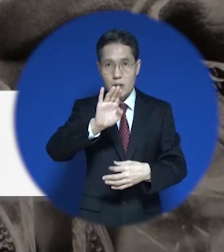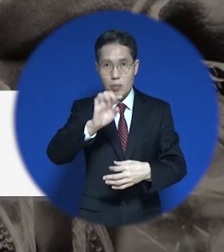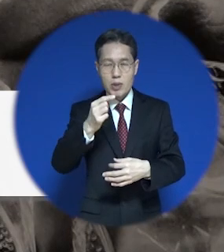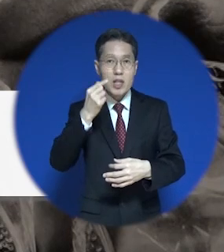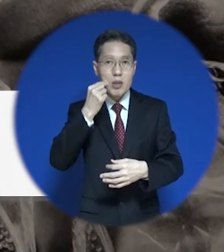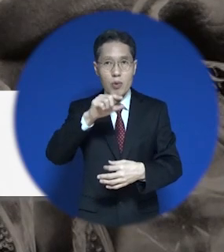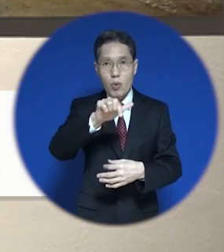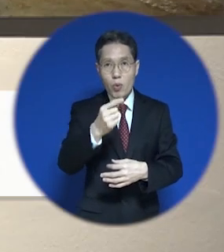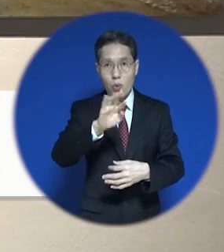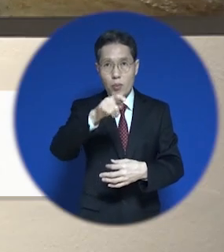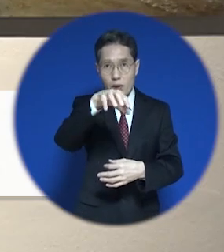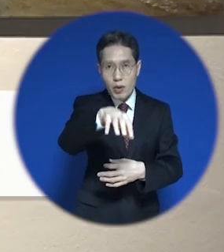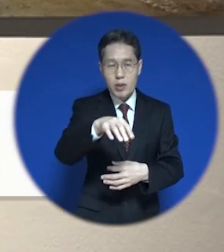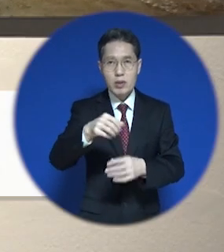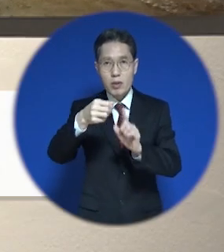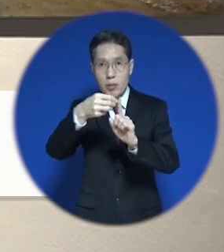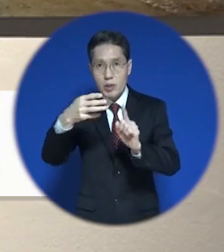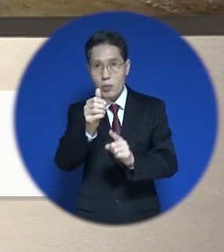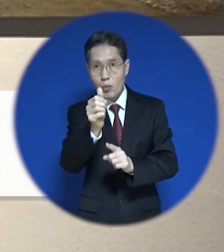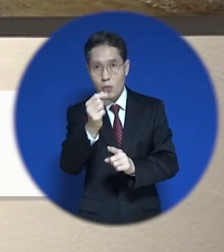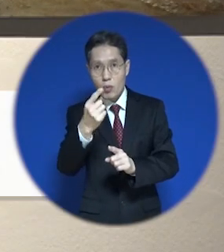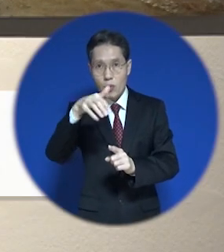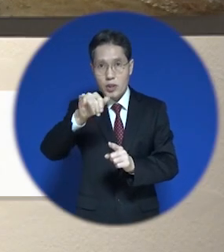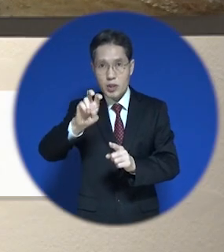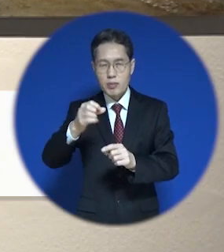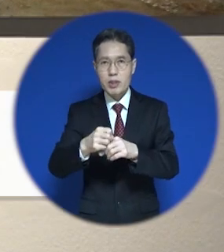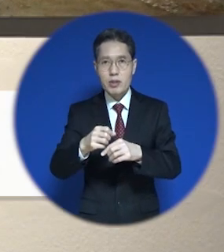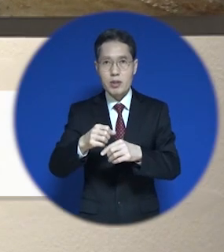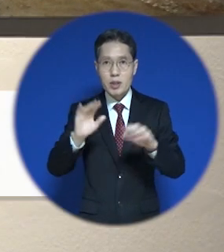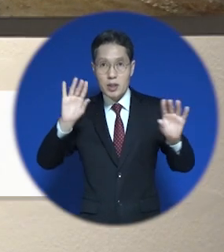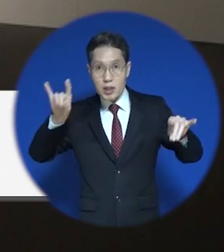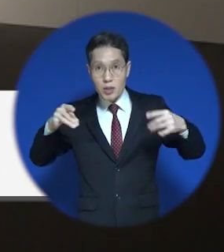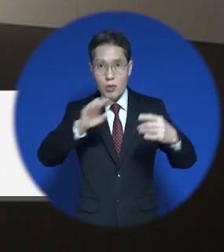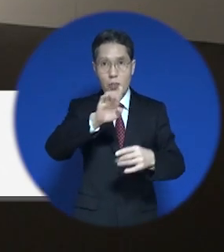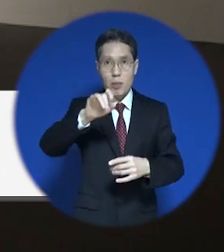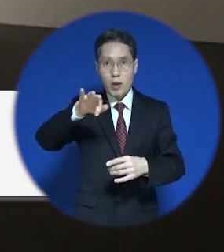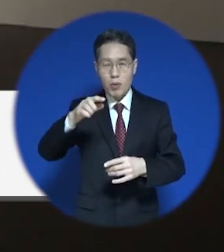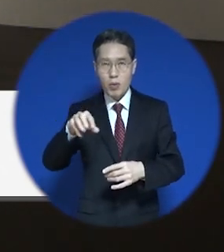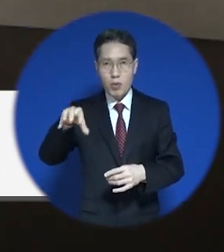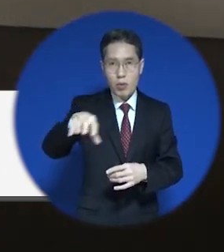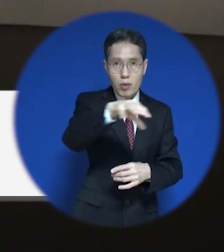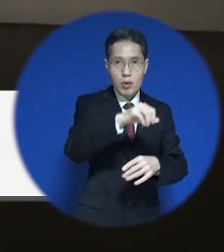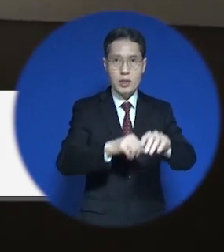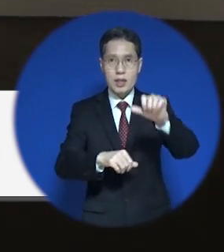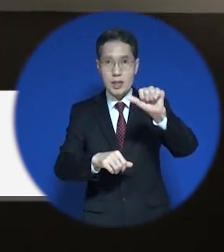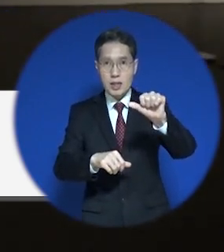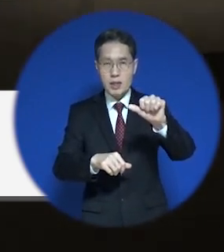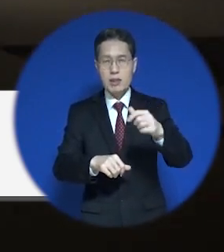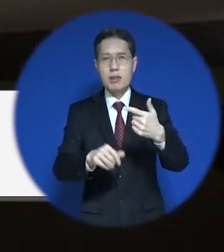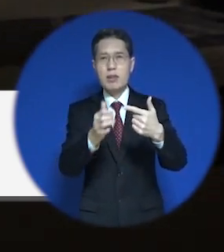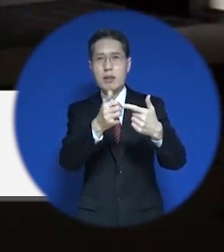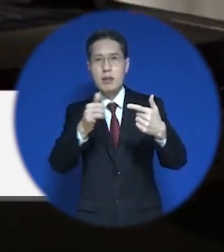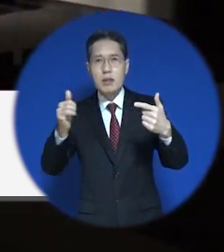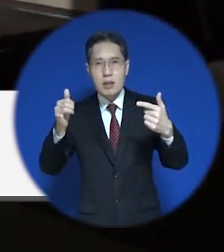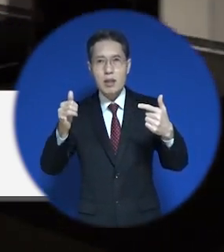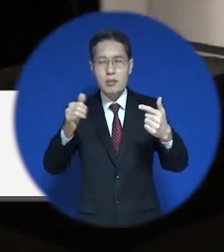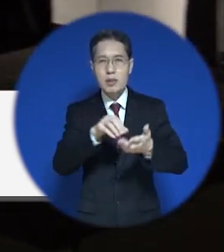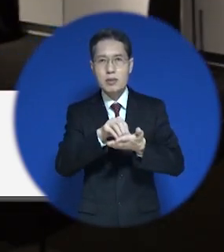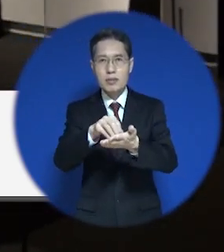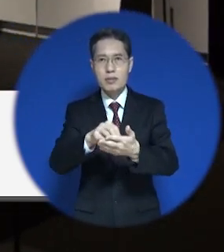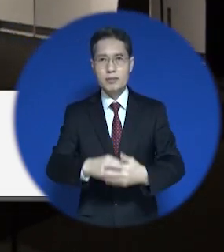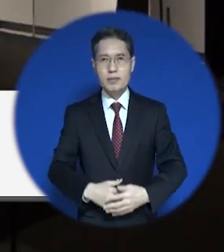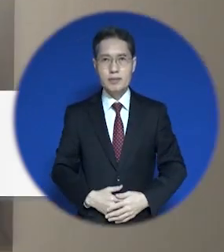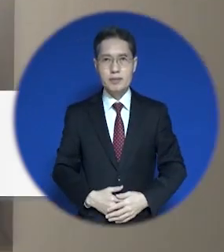일본 고베시, 베트남 호치민시, 태국 방콕시 총 5개 도시 6명의 청년 작가들이